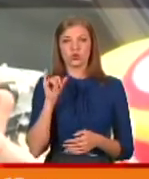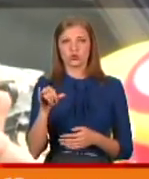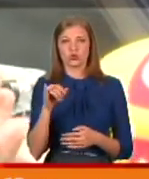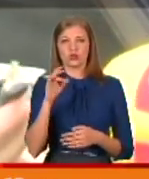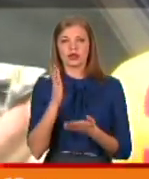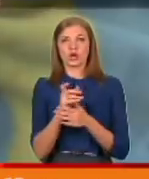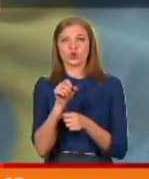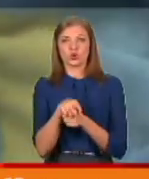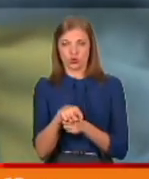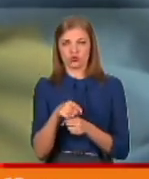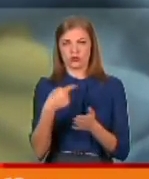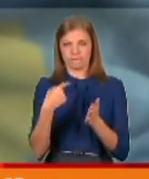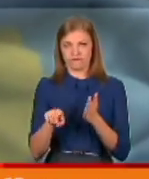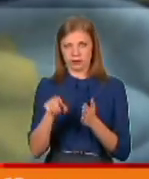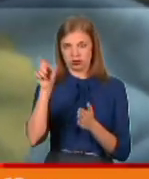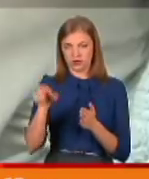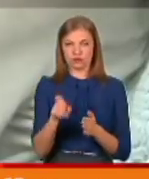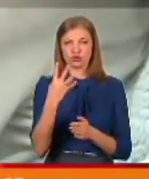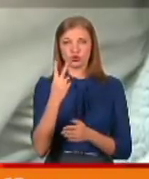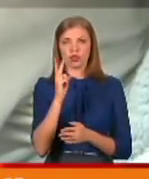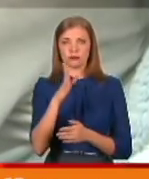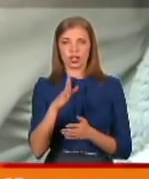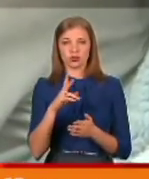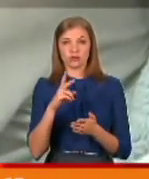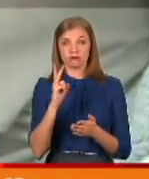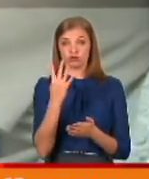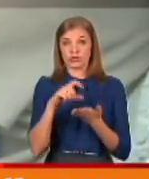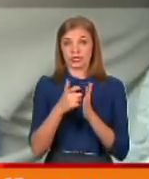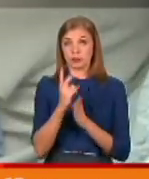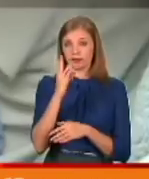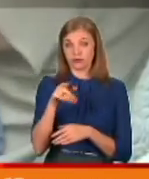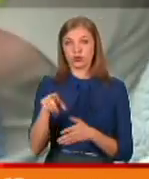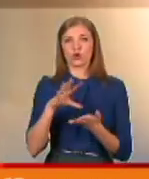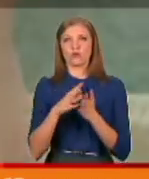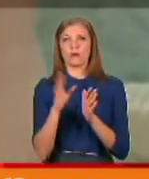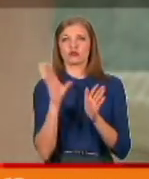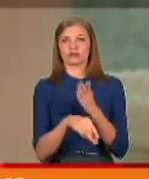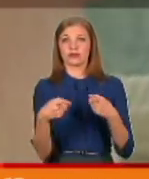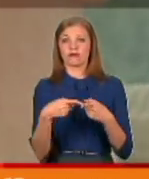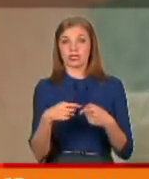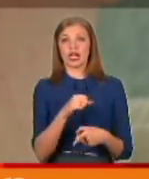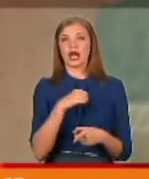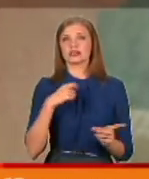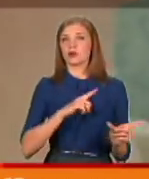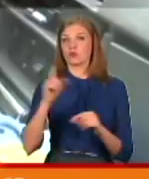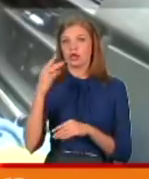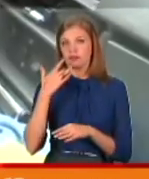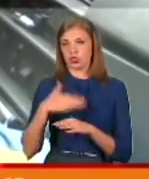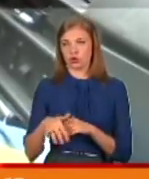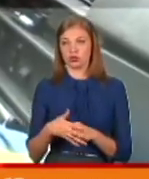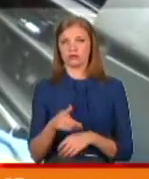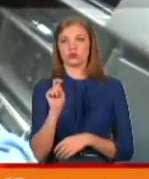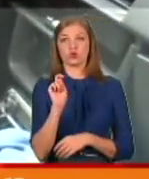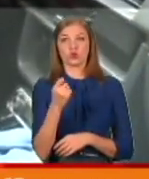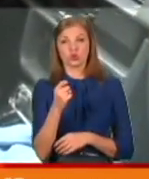на руках доручення, виписав пана Георгія з 4-кімнатної квартири. У помешканні оселив квартирантів, а сам поїхав за кордон.